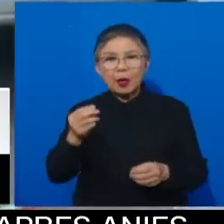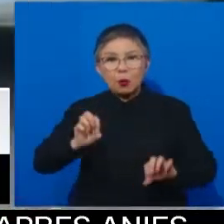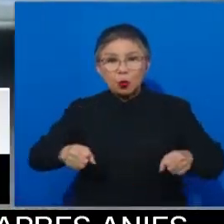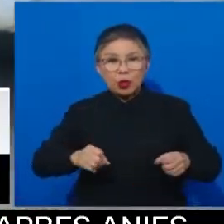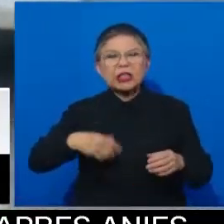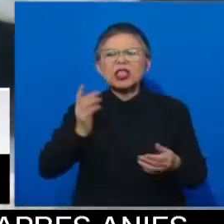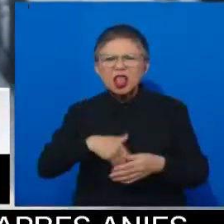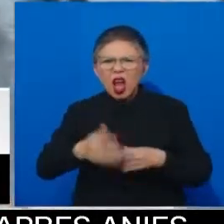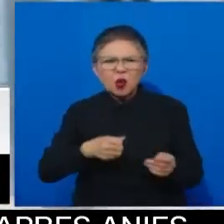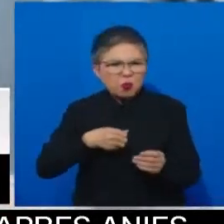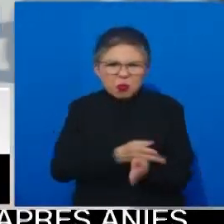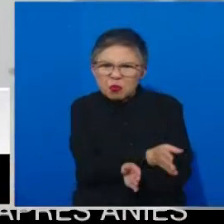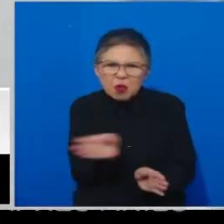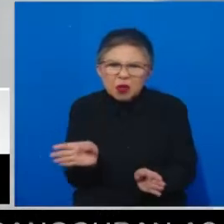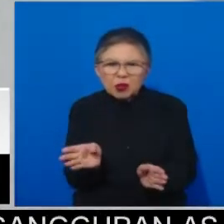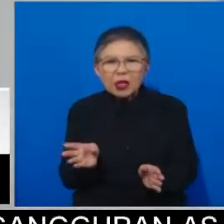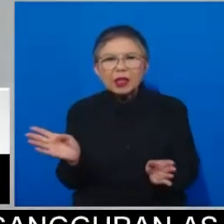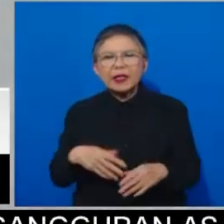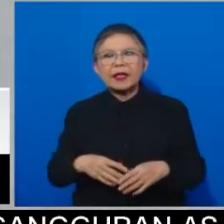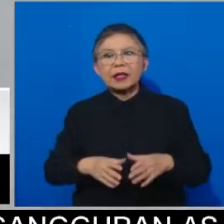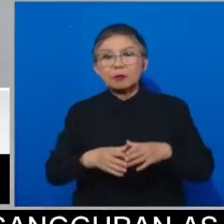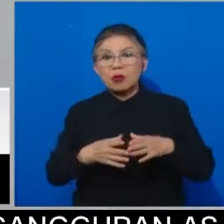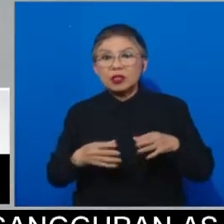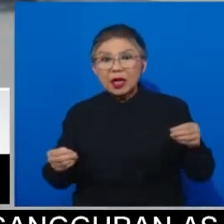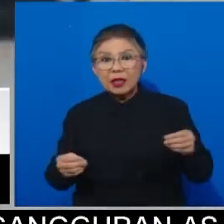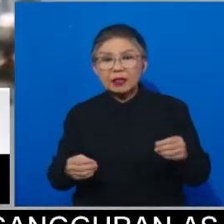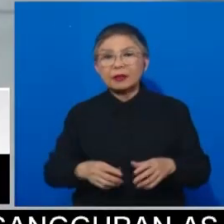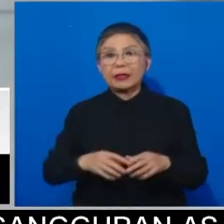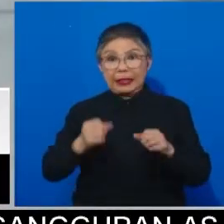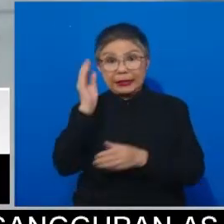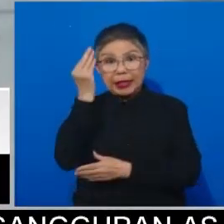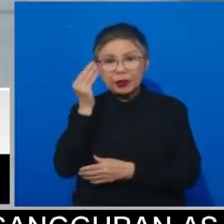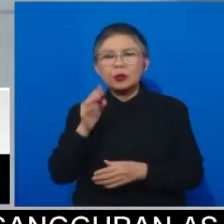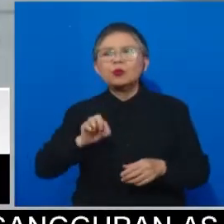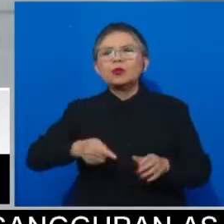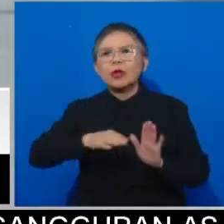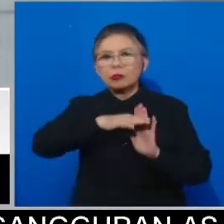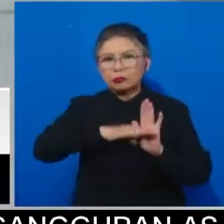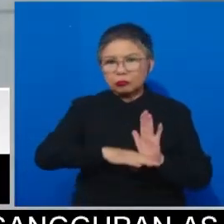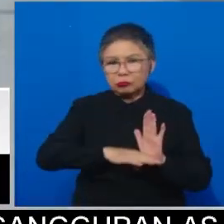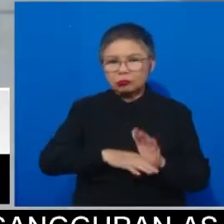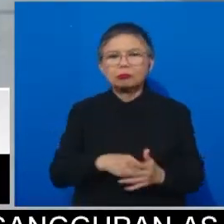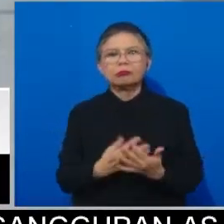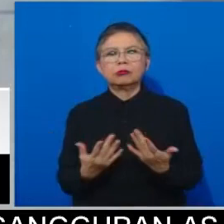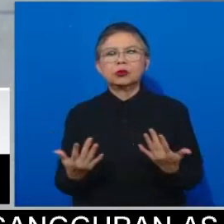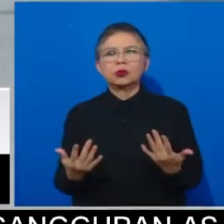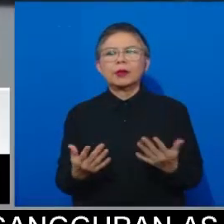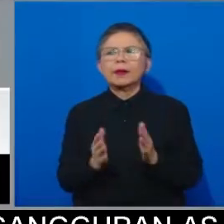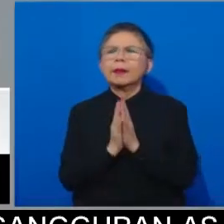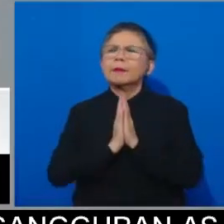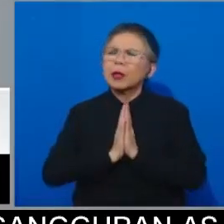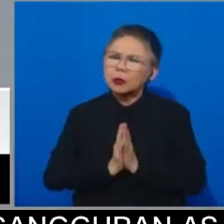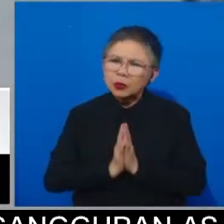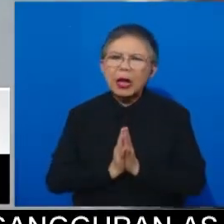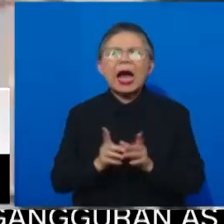Jalan Raya Lenteng Agung dari arah Depok ke Jakarta sudah jauh berkurang. Seorang warga mengatakan ingin warga di